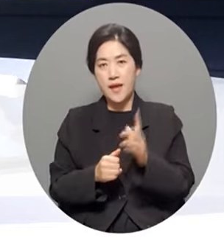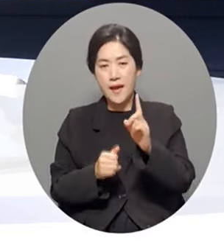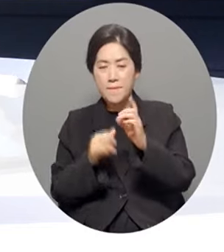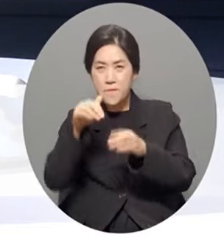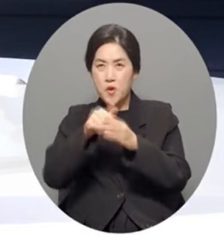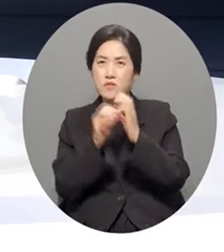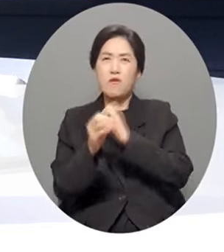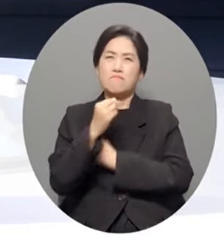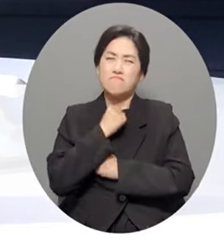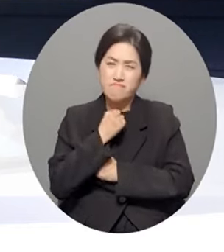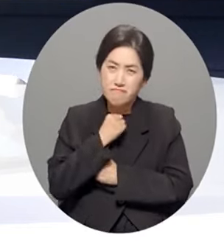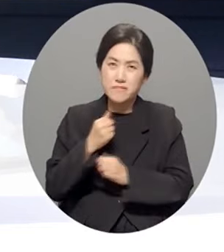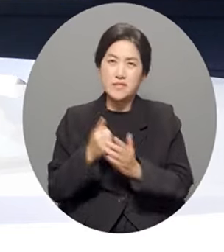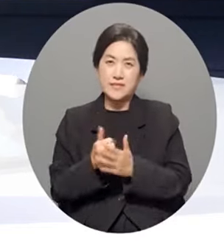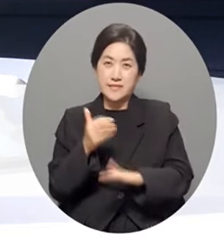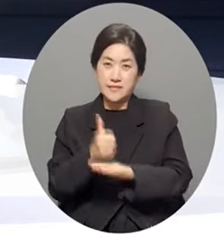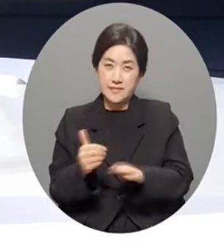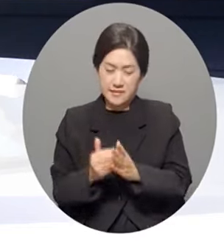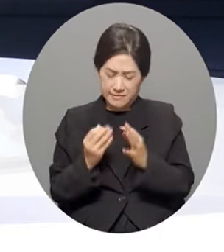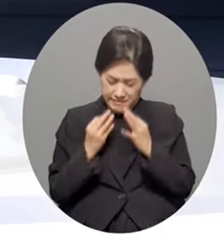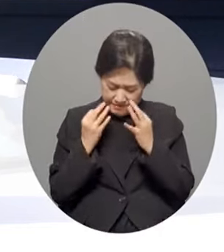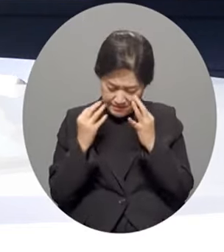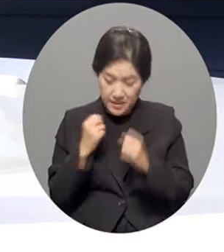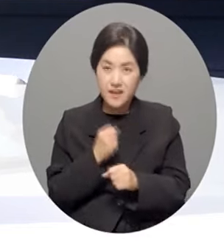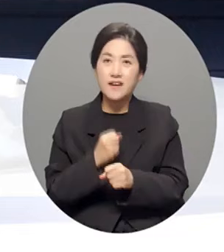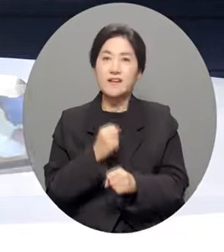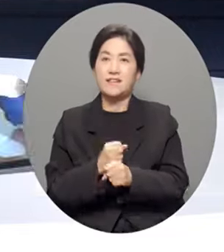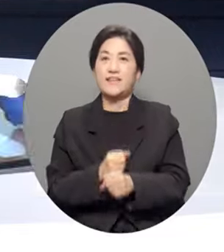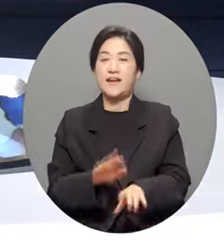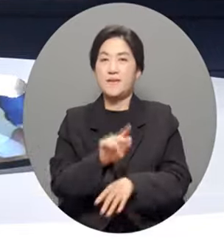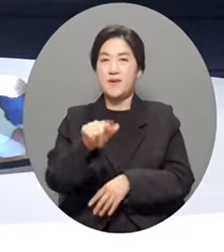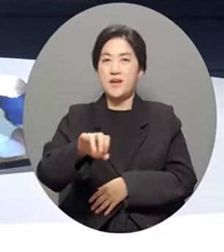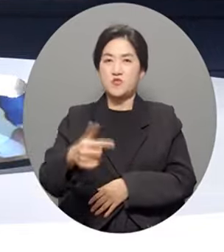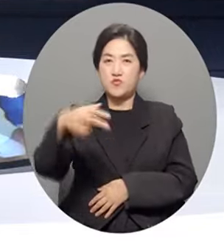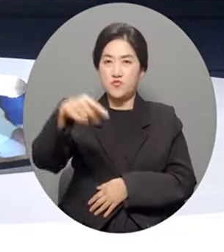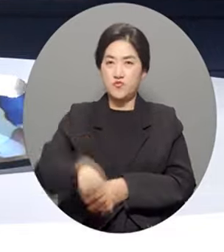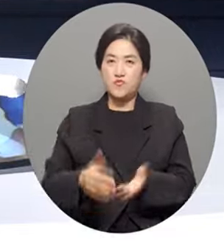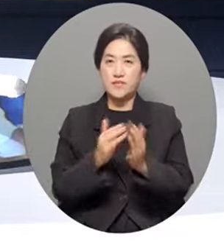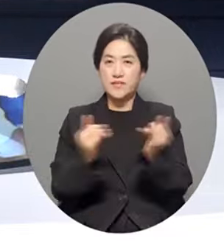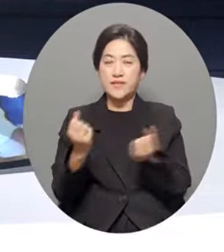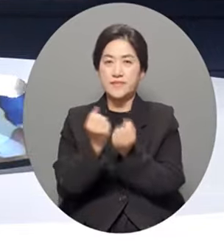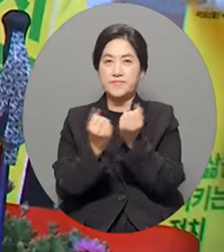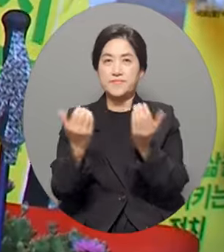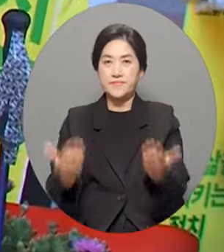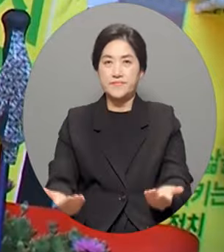표라도 더 얻기 위해 마지막까지 총력전을 벌였습니다. 박윤수 기자의 보도입니다.